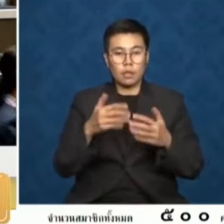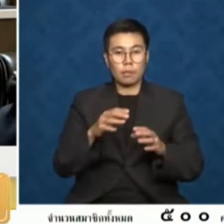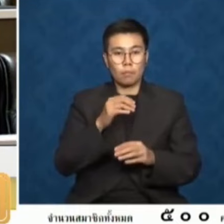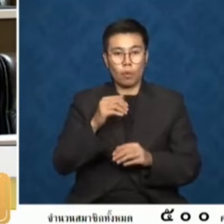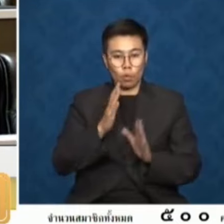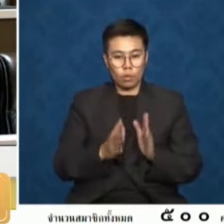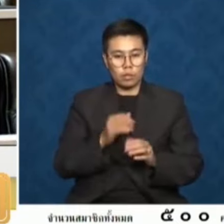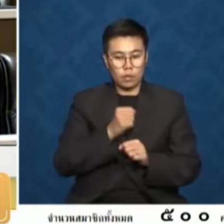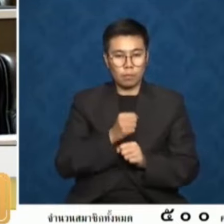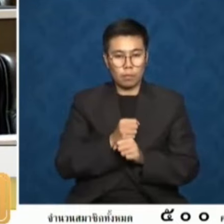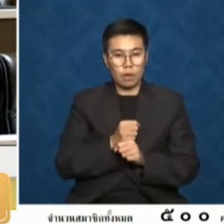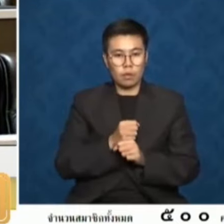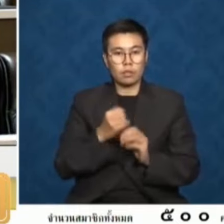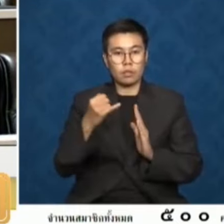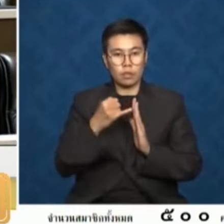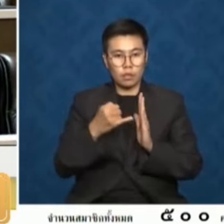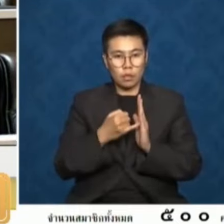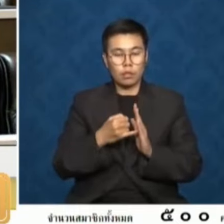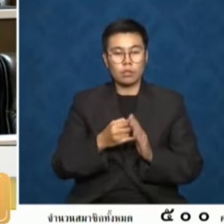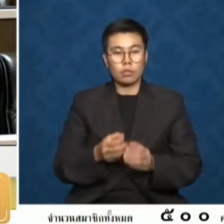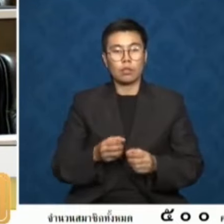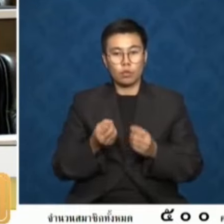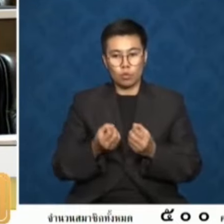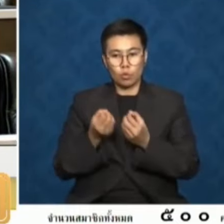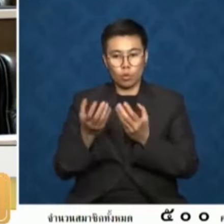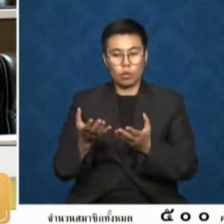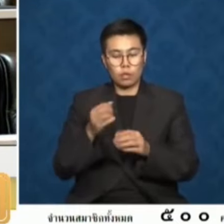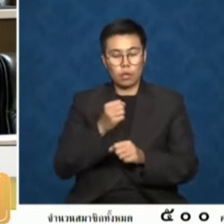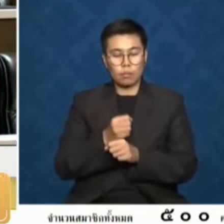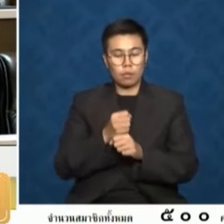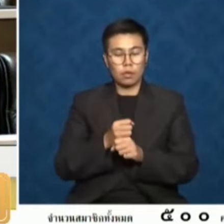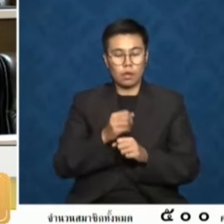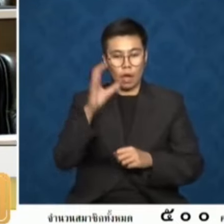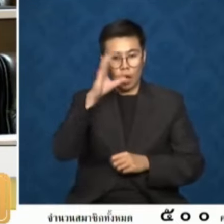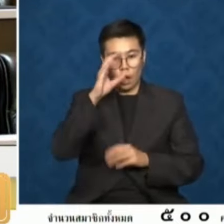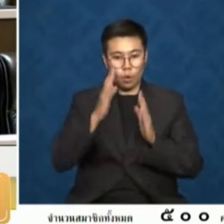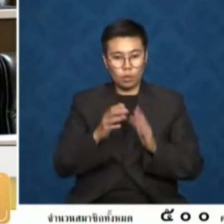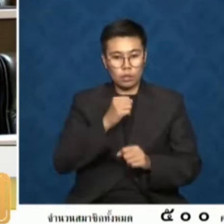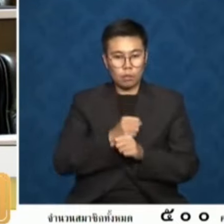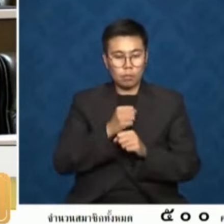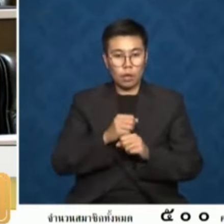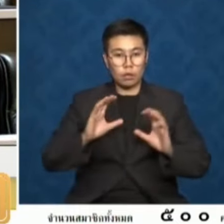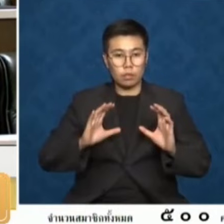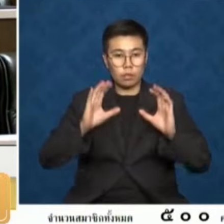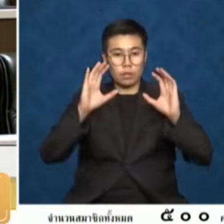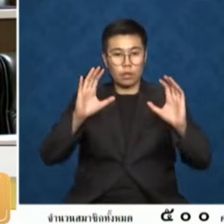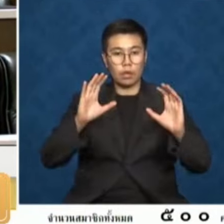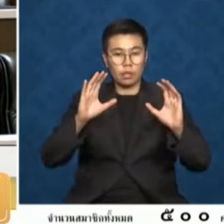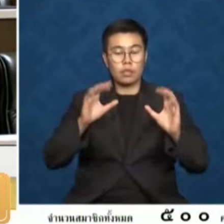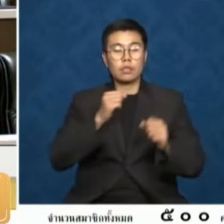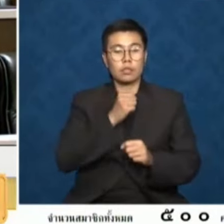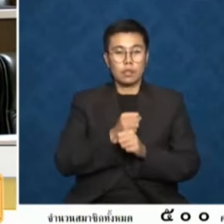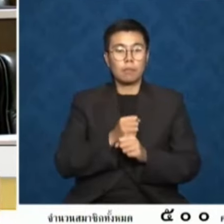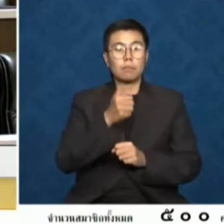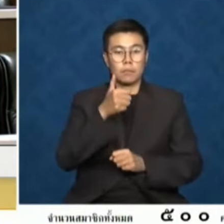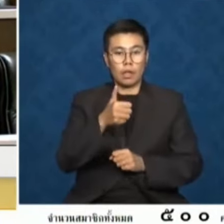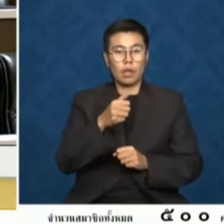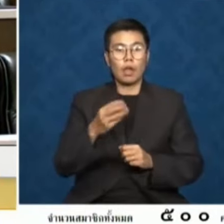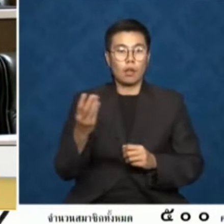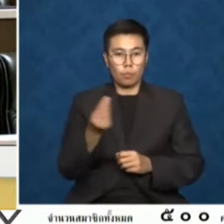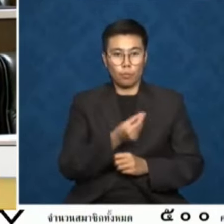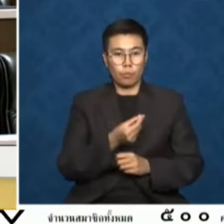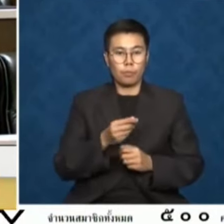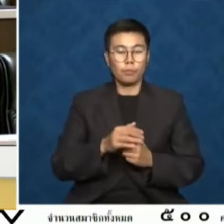านส่วนท้องถิ่นซึ่งจะส่งผลให้การบรรจุสรรหาข้าราชการและพนักงานส่วนท้องถิ่นสามารถดำเนินการได้อย่างรวด